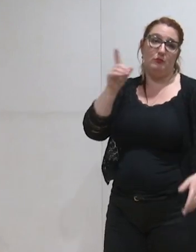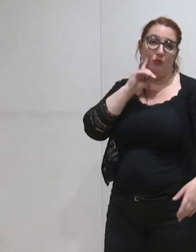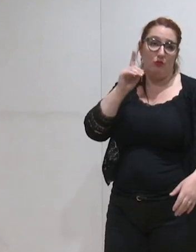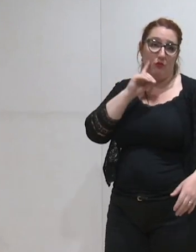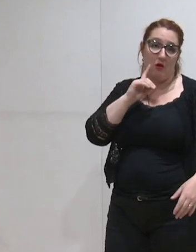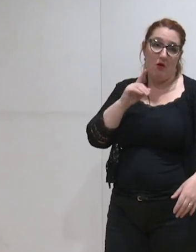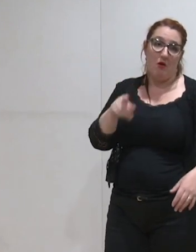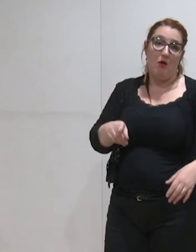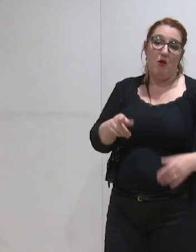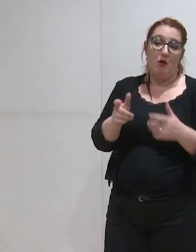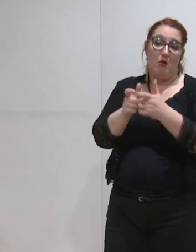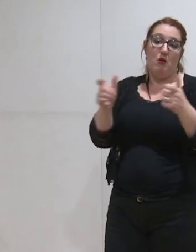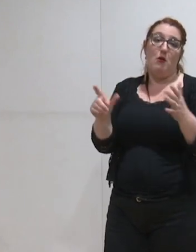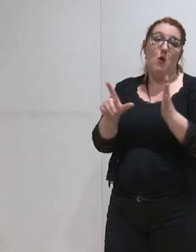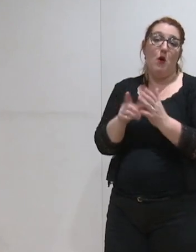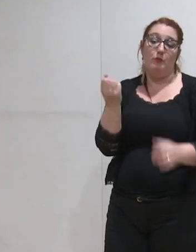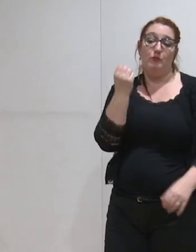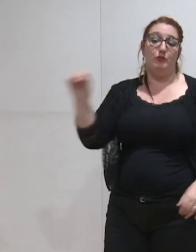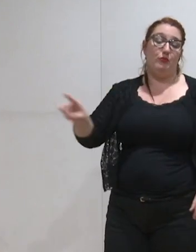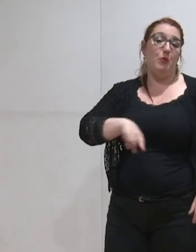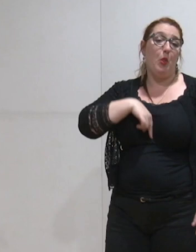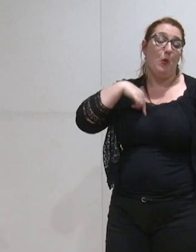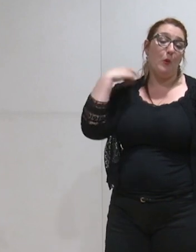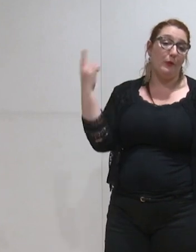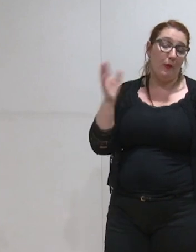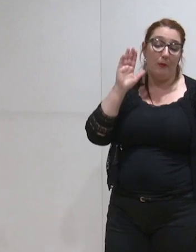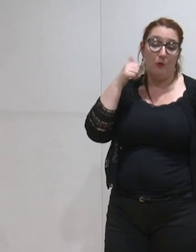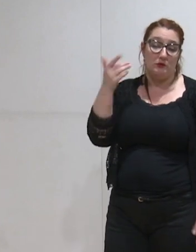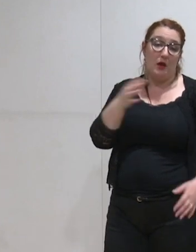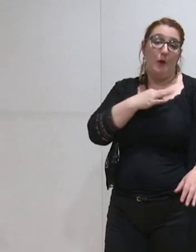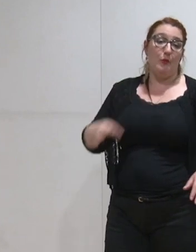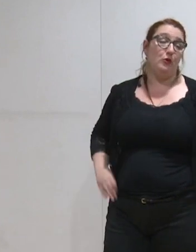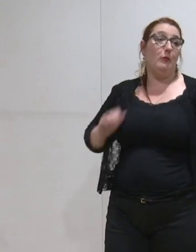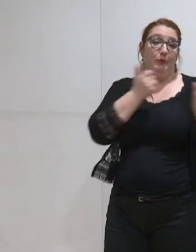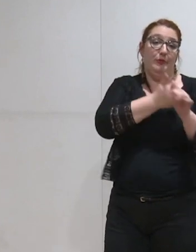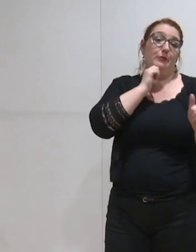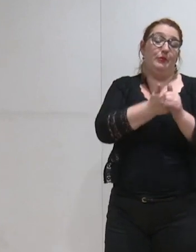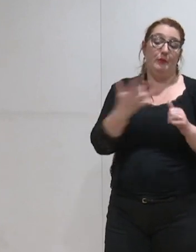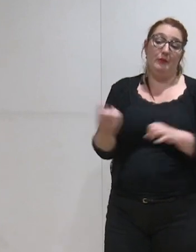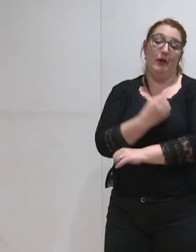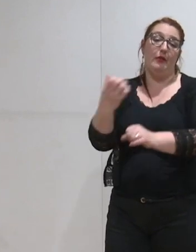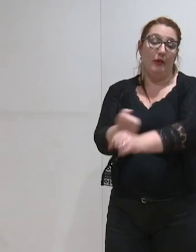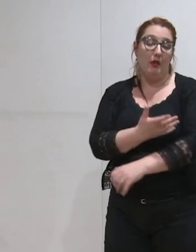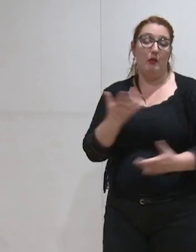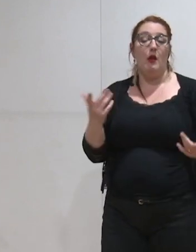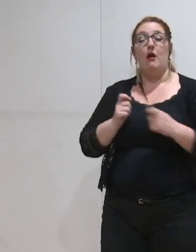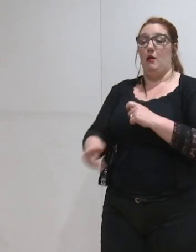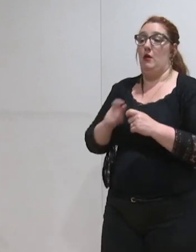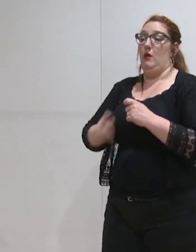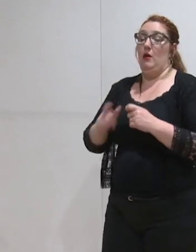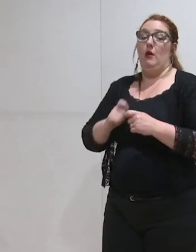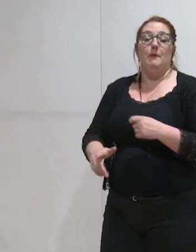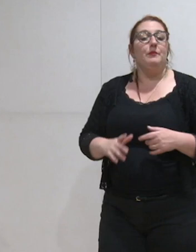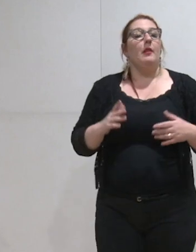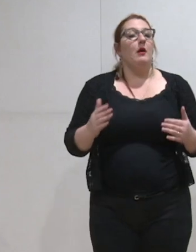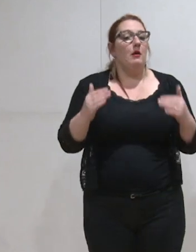méconnu dans cette structure pendant longtemps euh et enfin euh je voulais terminer en répondant sur effectivement ce que